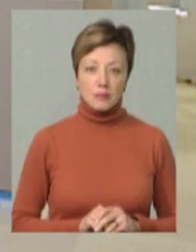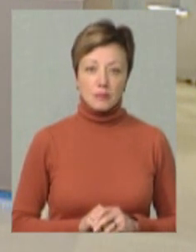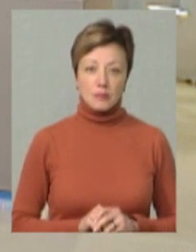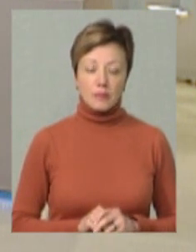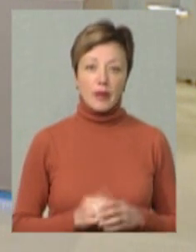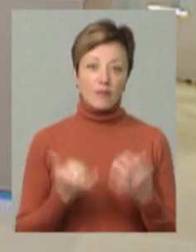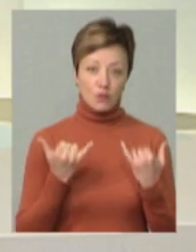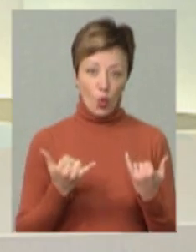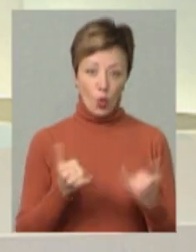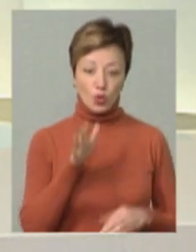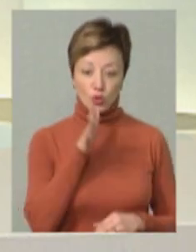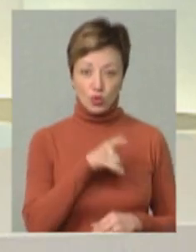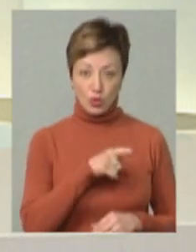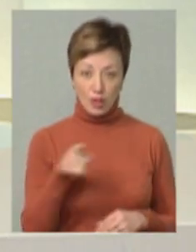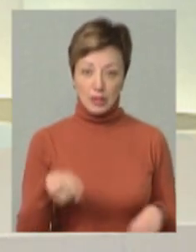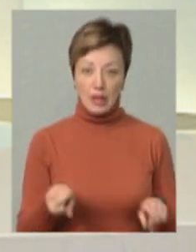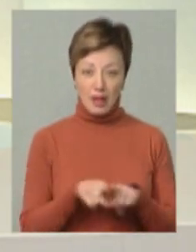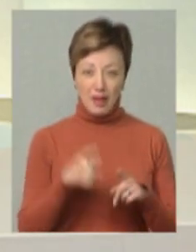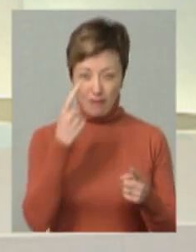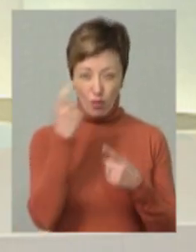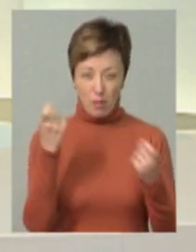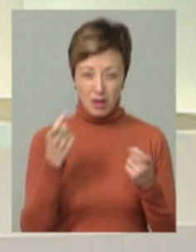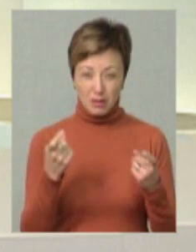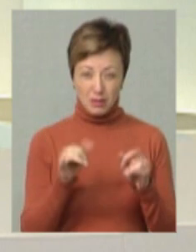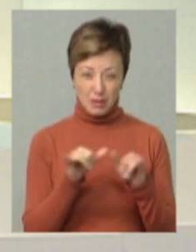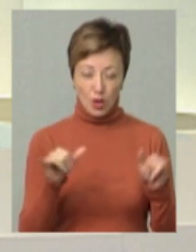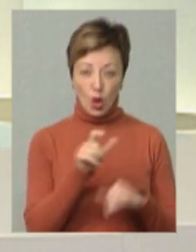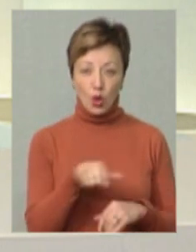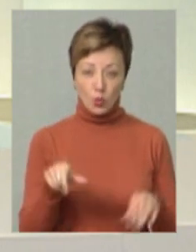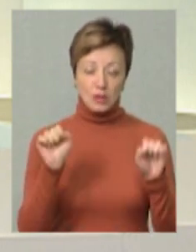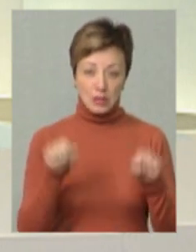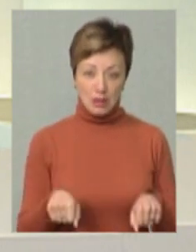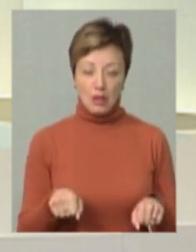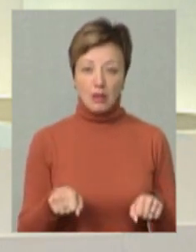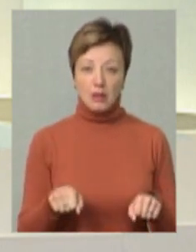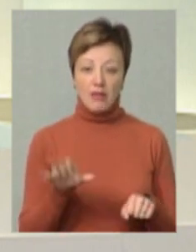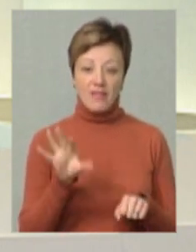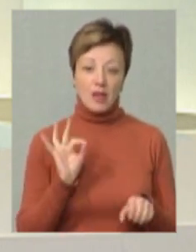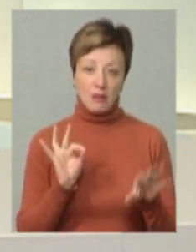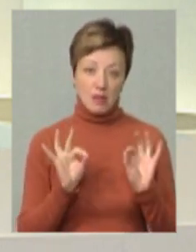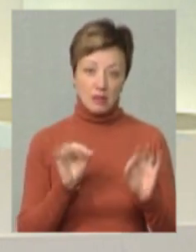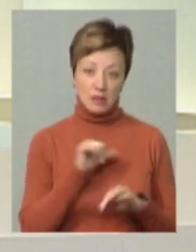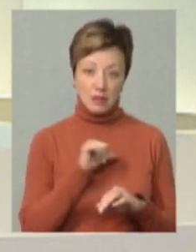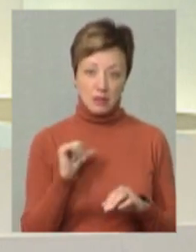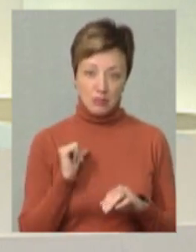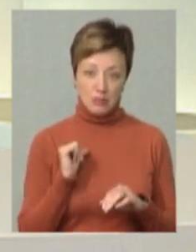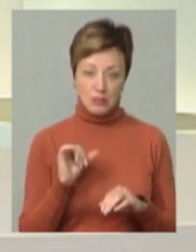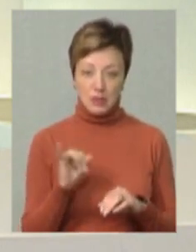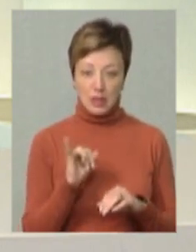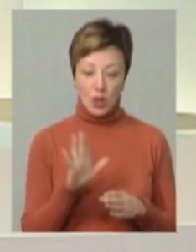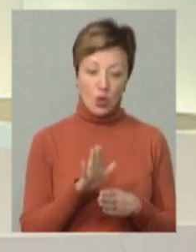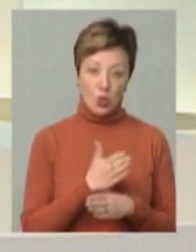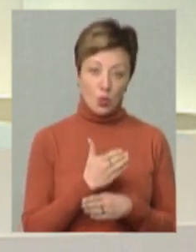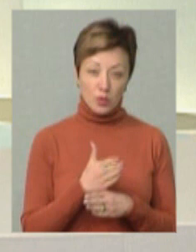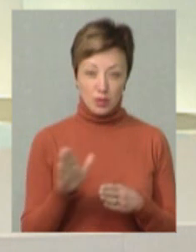в сьогоднішній час, в час такий інформаційний час, люди здатні вибрати самі і